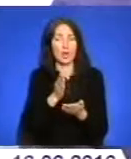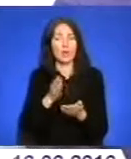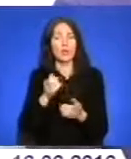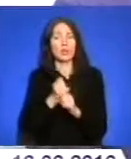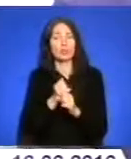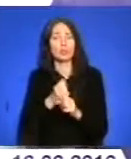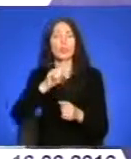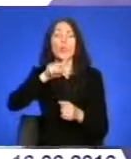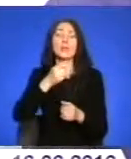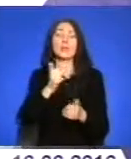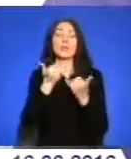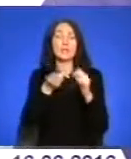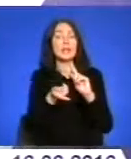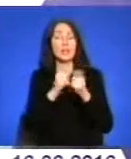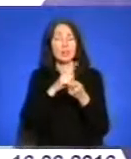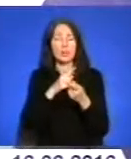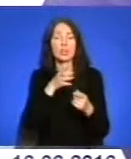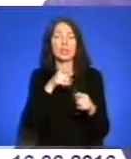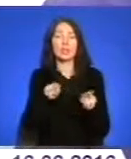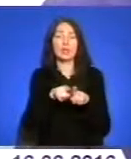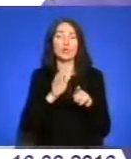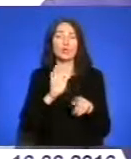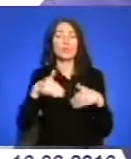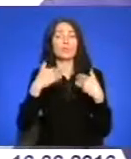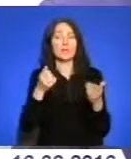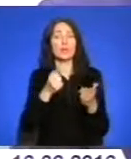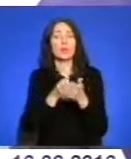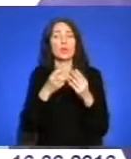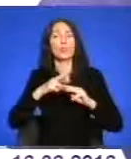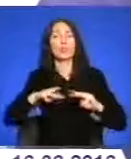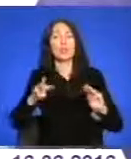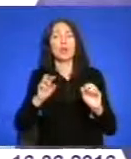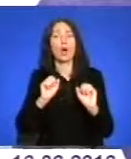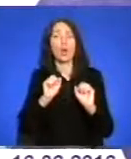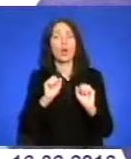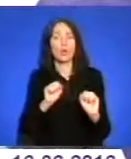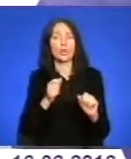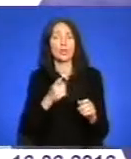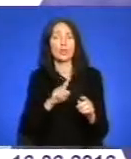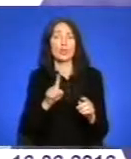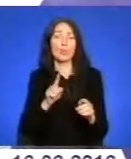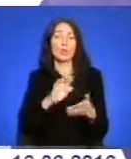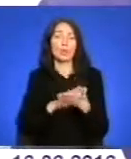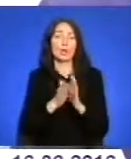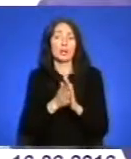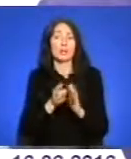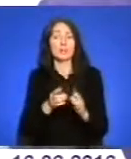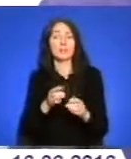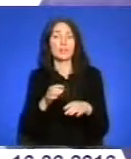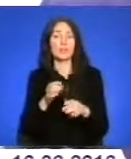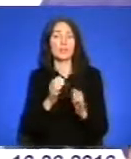йде для заміни, і в той час будемо звертатися до міністра оборони, щоб владнали ці всі стосунки, привели його